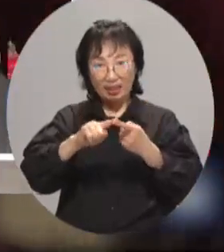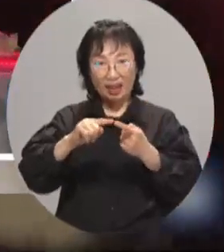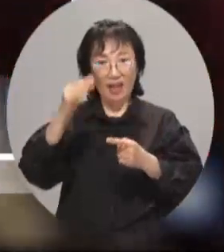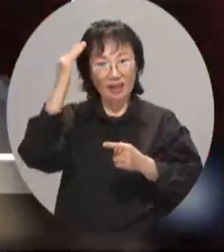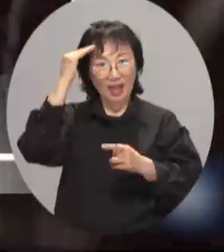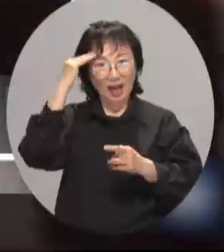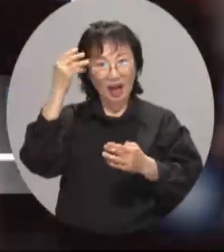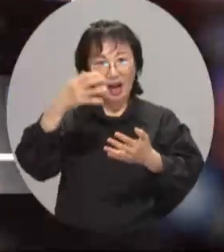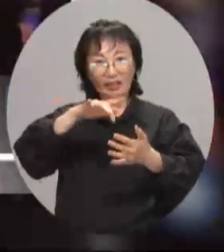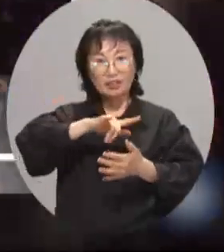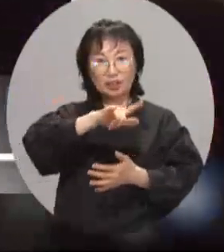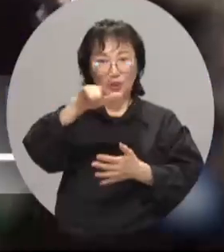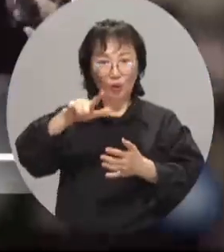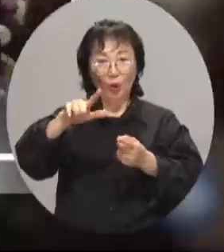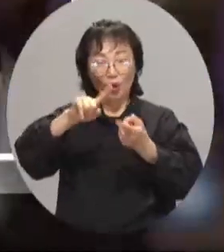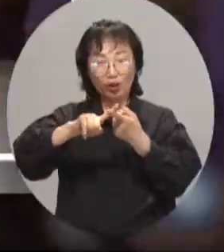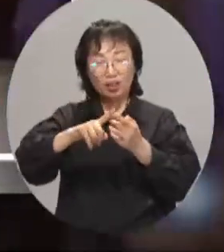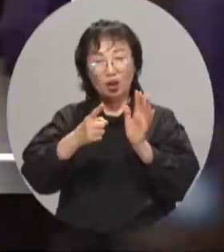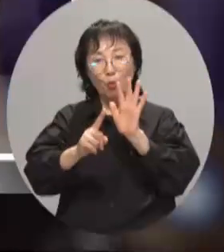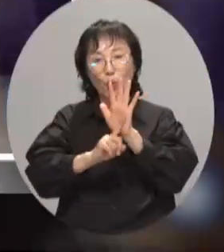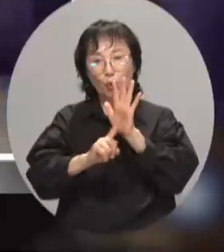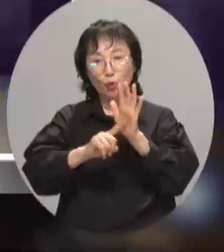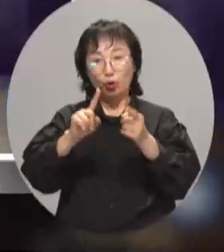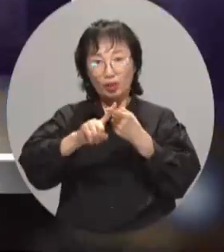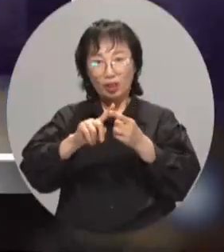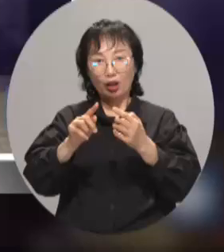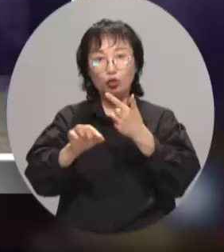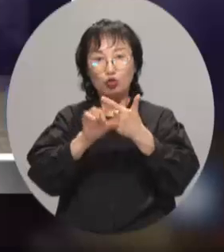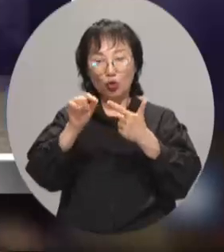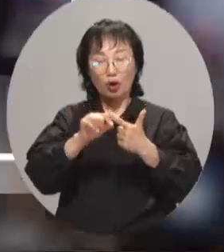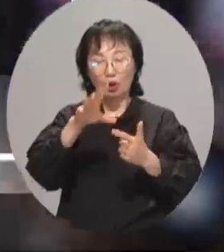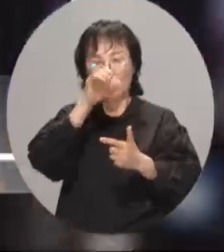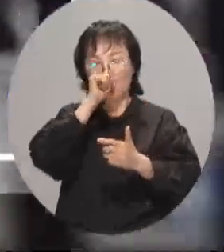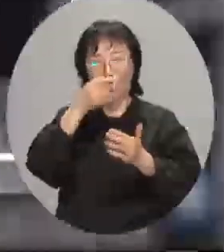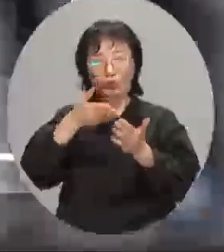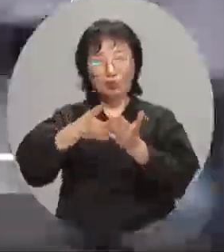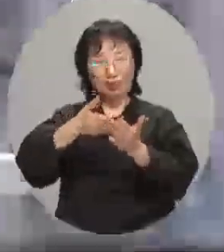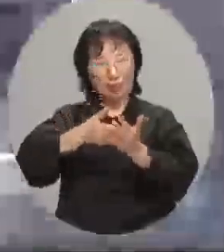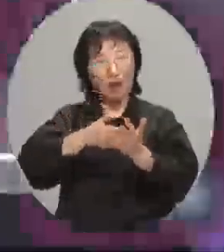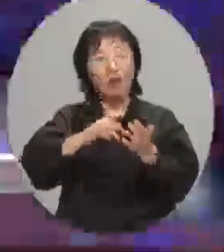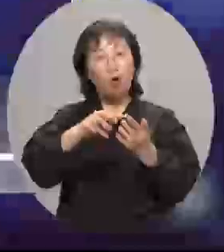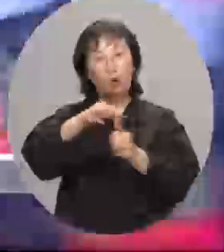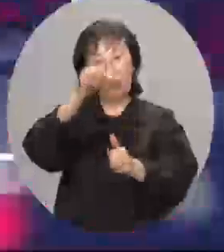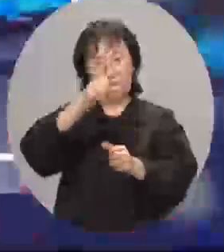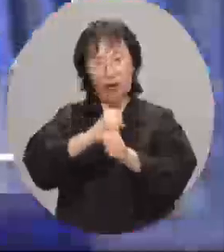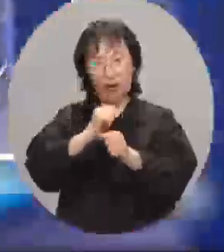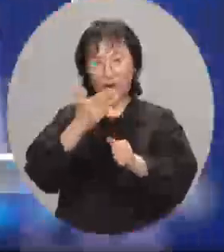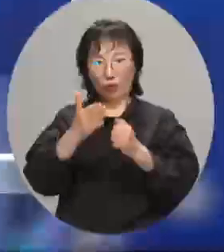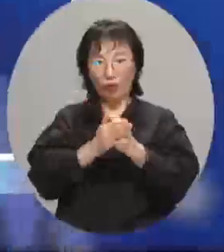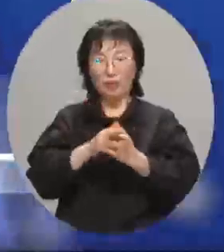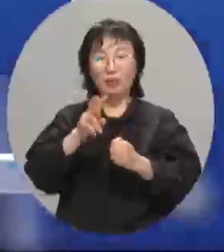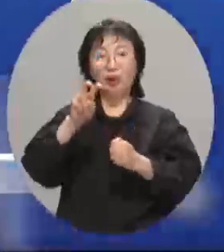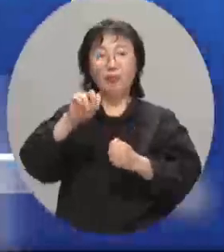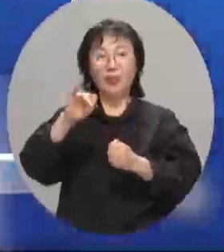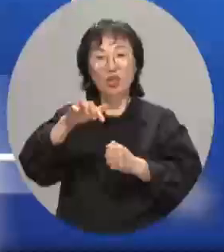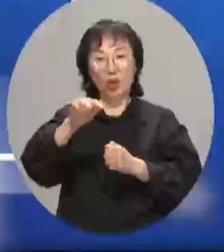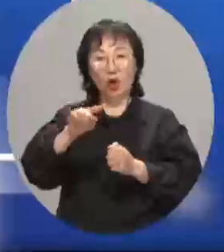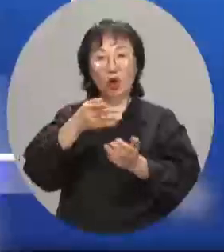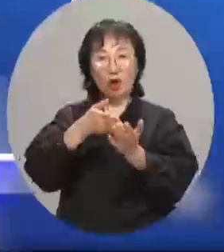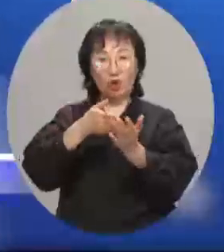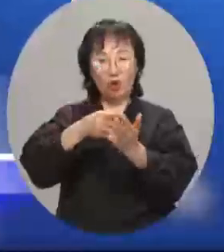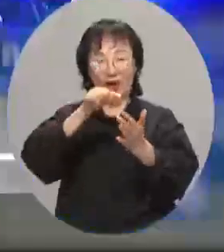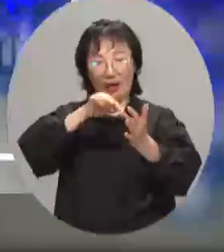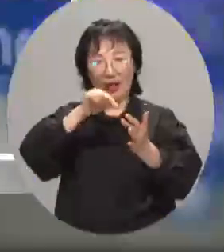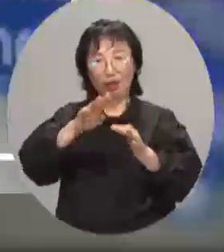대한드론축구협회 비자금 조성 의혹 보도를 6월에 좋은 기사로 선정했다고 밝혔습니다. 전북 민언연은 전주 MBC가